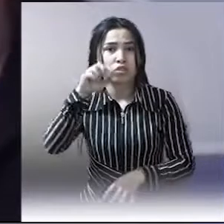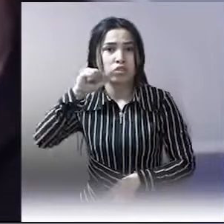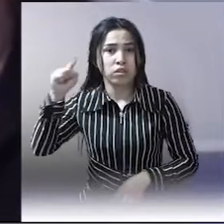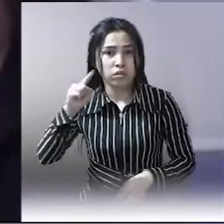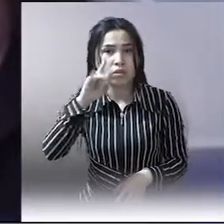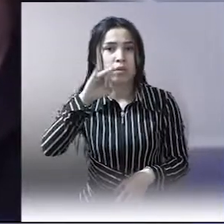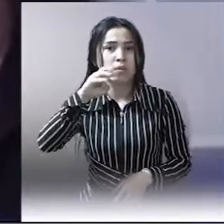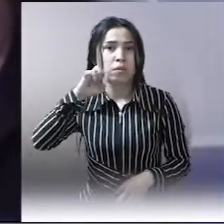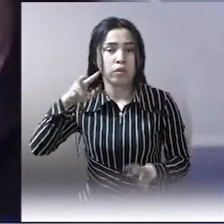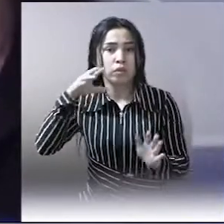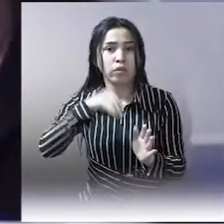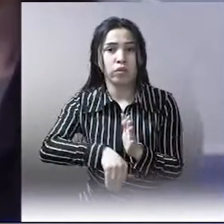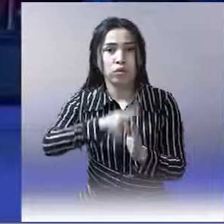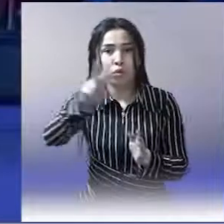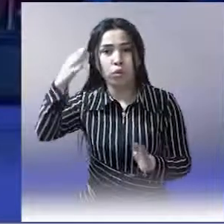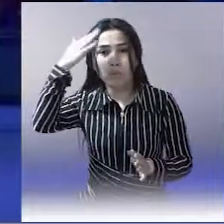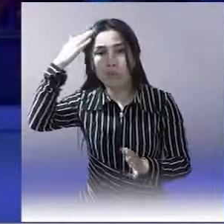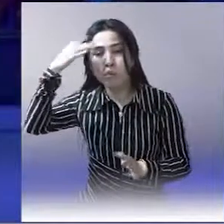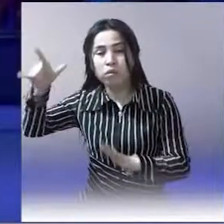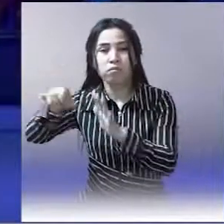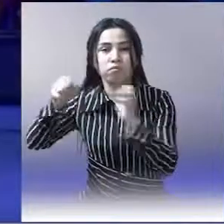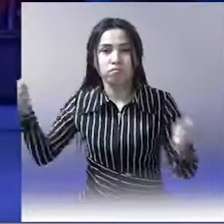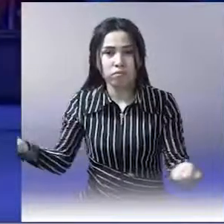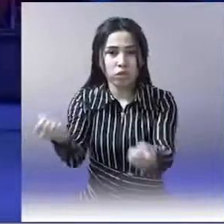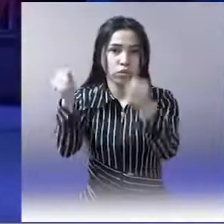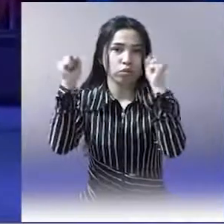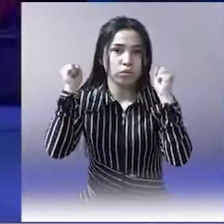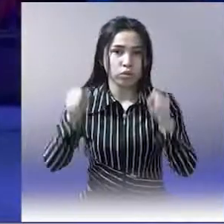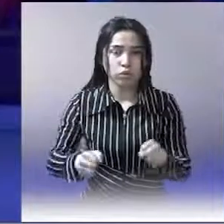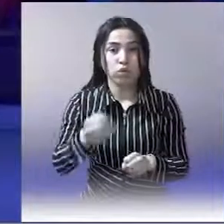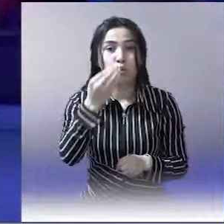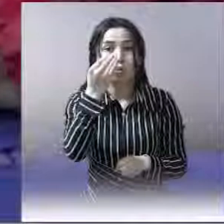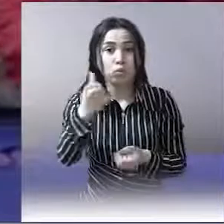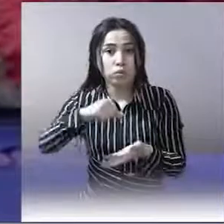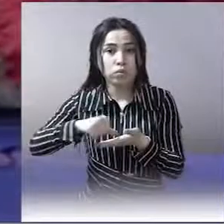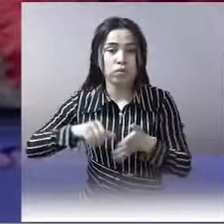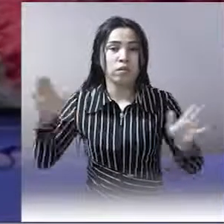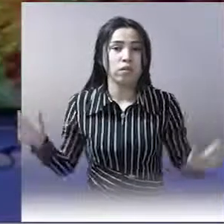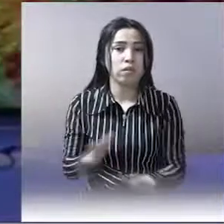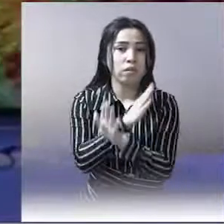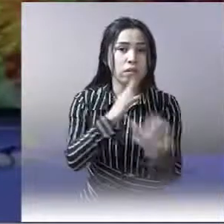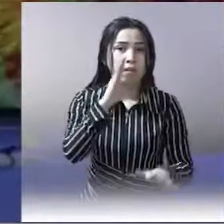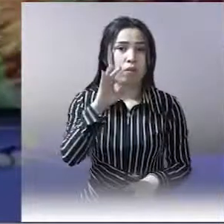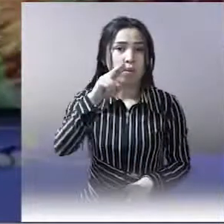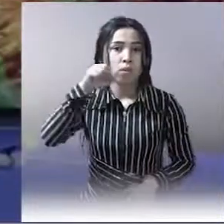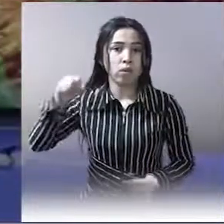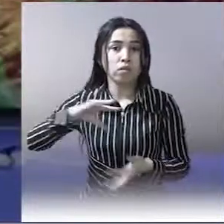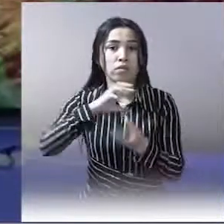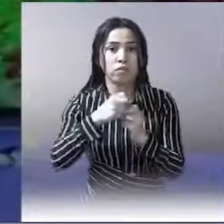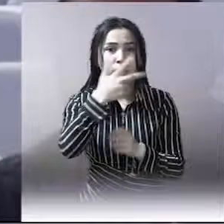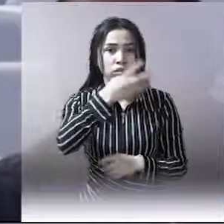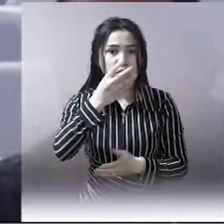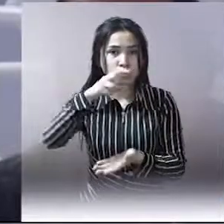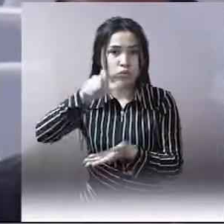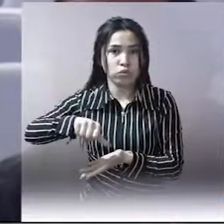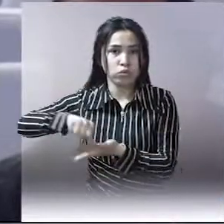джаза романса а также поднять уровень местных талантов и рузского района по номинациям вокал инструментальное исполнение приняли участие всего тридцать четыре